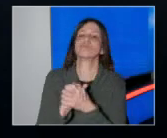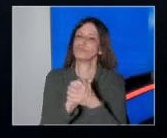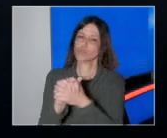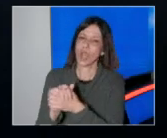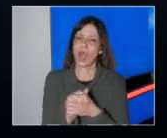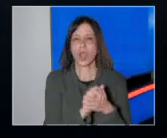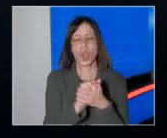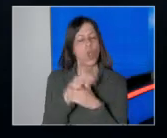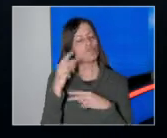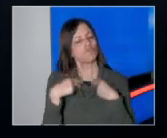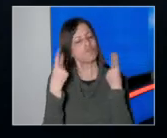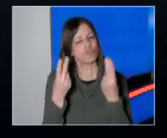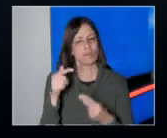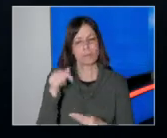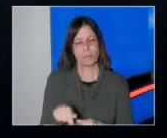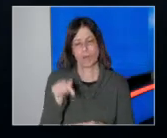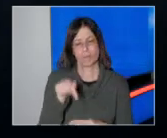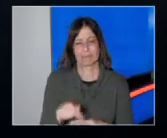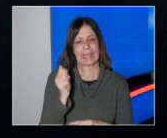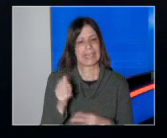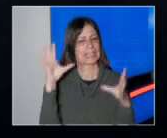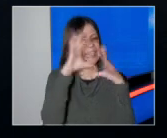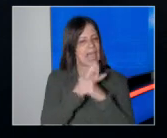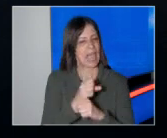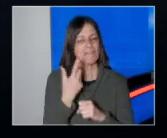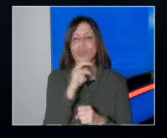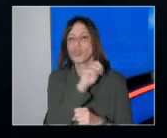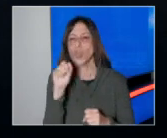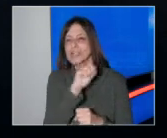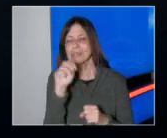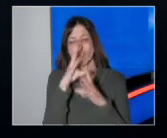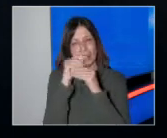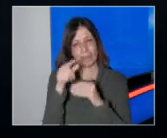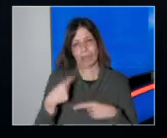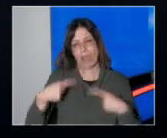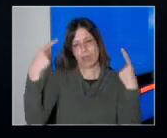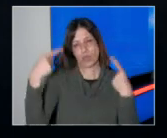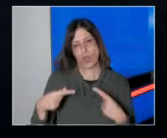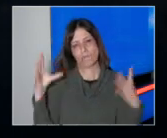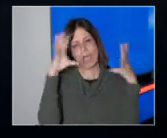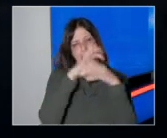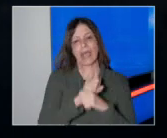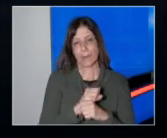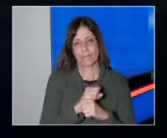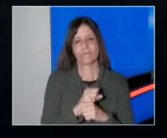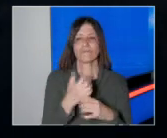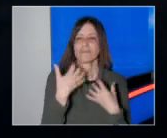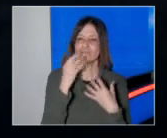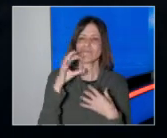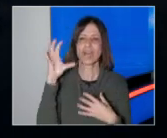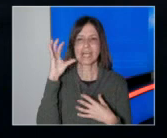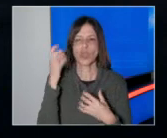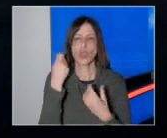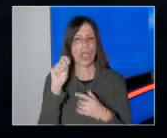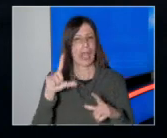שלום לכם ולכם, אתם שוב איתנו כאן בכנסת הערב, והנה הנושאים שעליהם נשוחח היום, הערב יותר נכון לומר, פרשת האזנות, יוקר